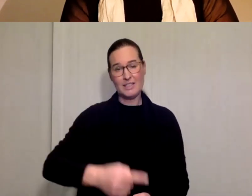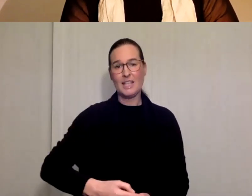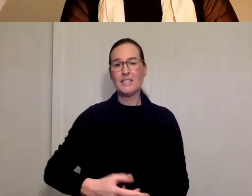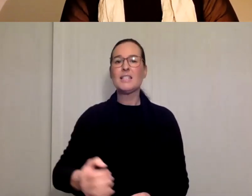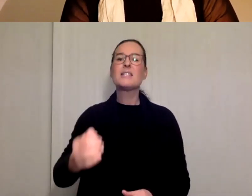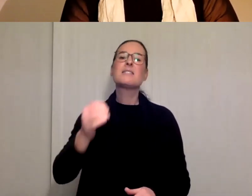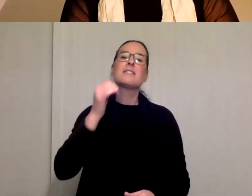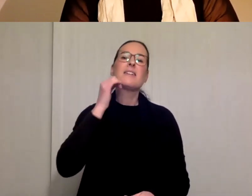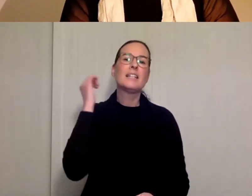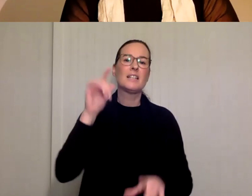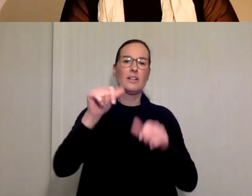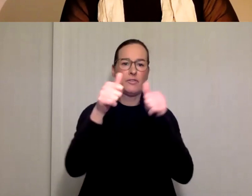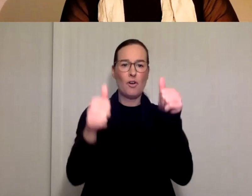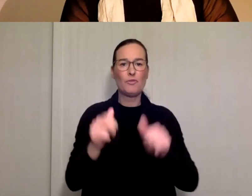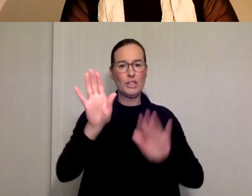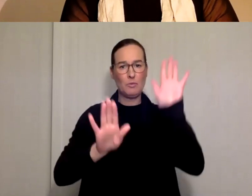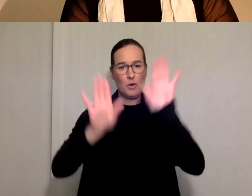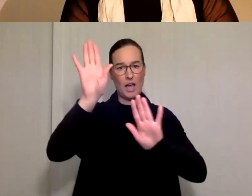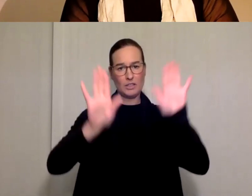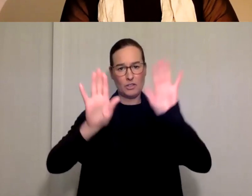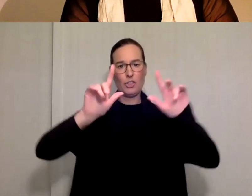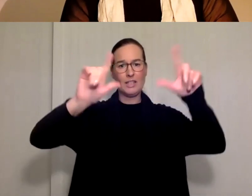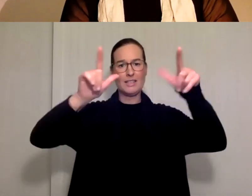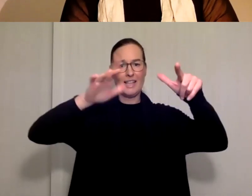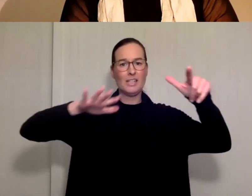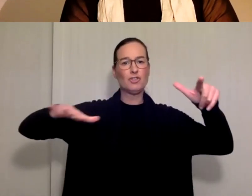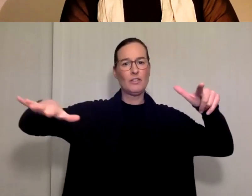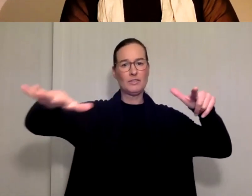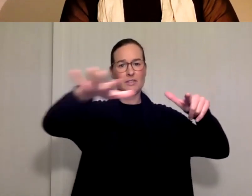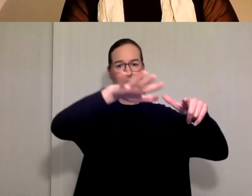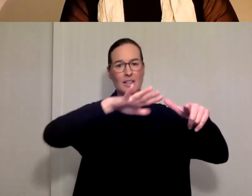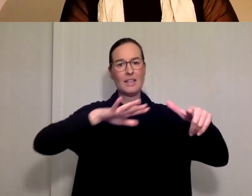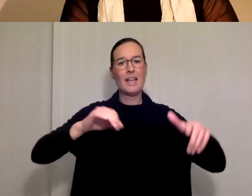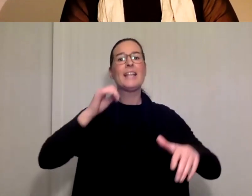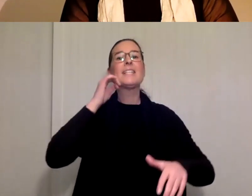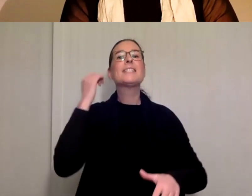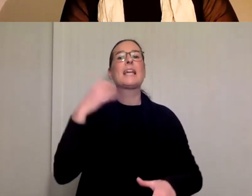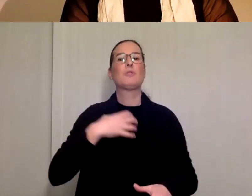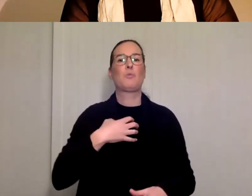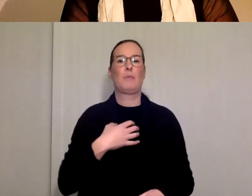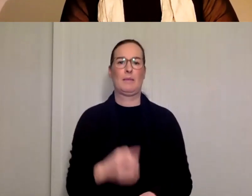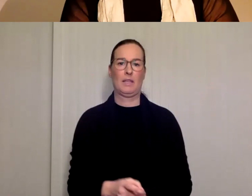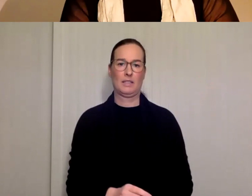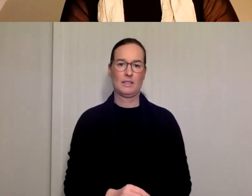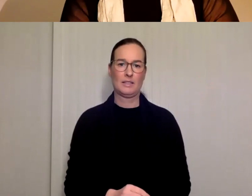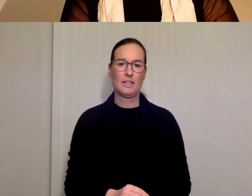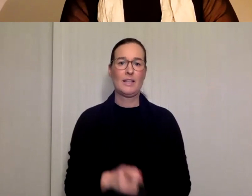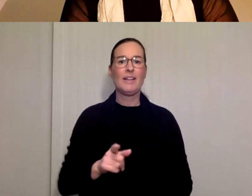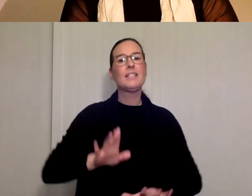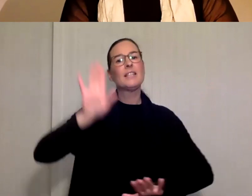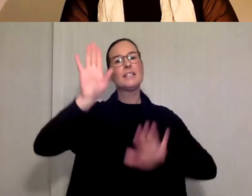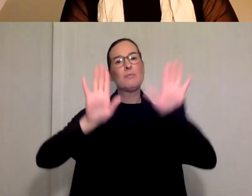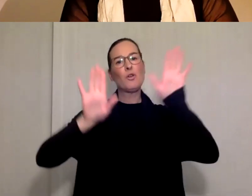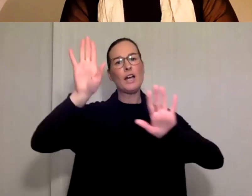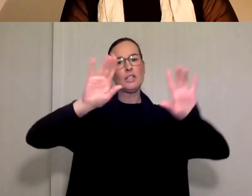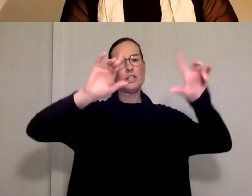für demokratische Gesellschaften ein extremes Problem ist. Weil diese demokratischen Gesellschaften